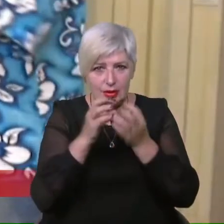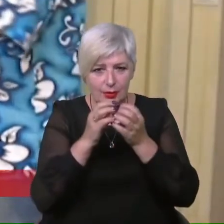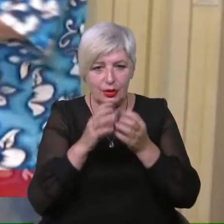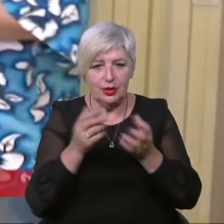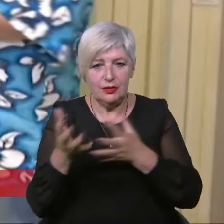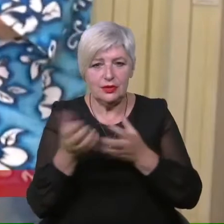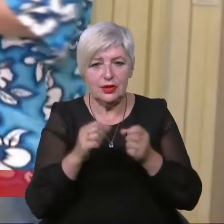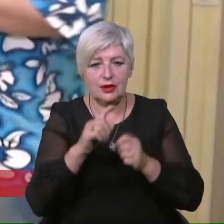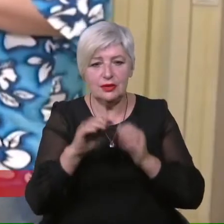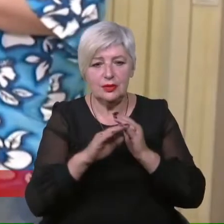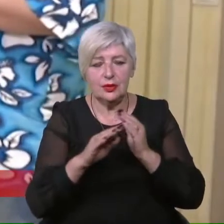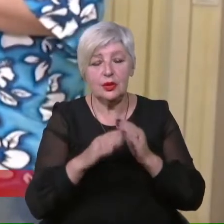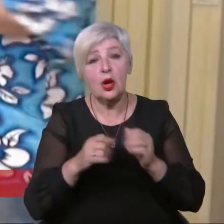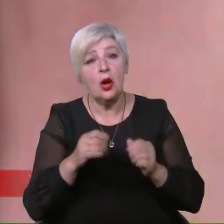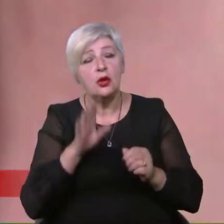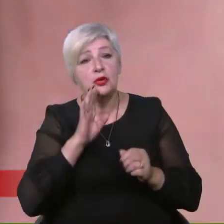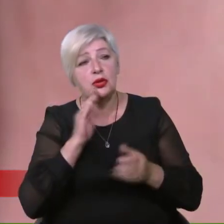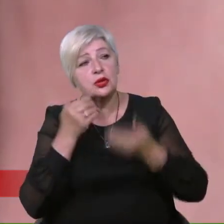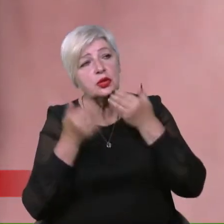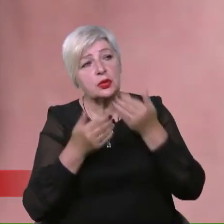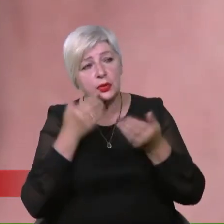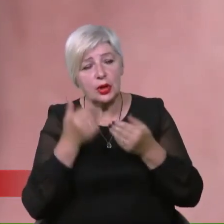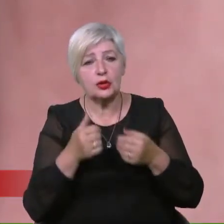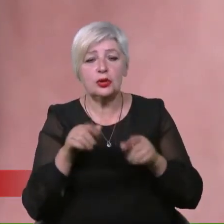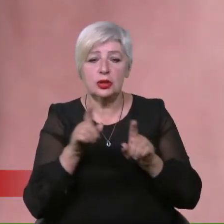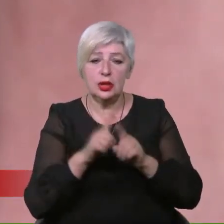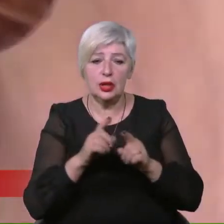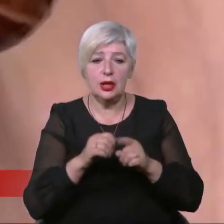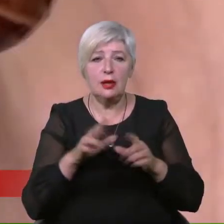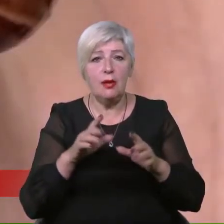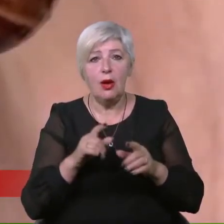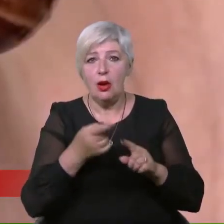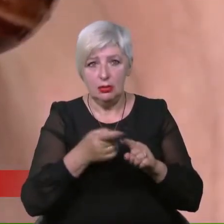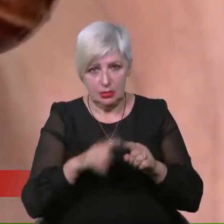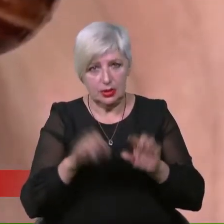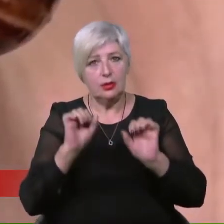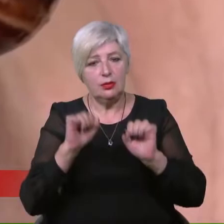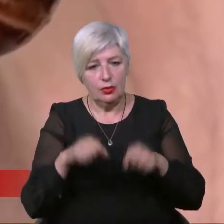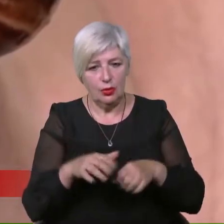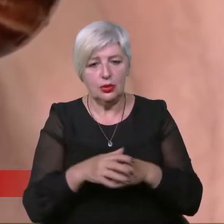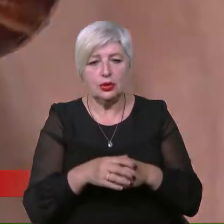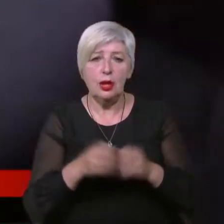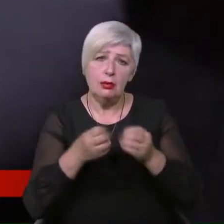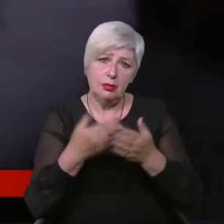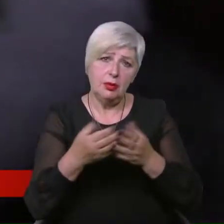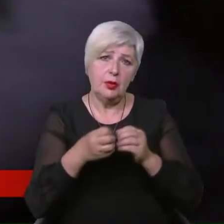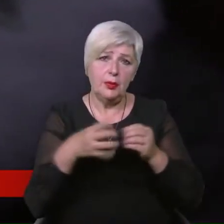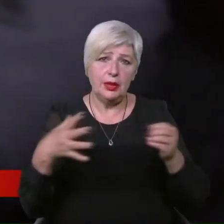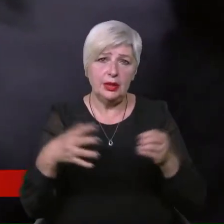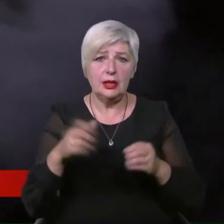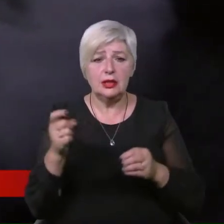стали частіше питати саме про такий масаж. Він не має жодних протипоказань, а для ефекту достатньо і 15 хвилин.